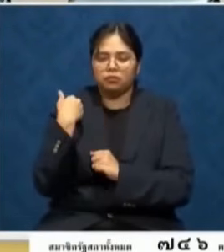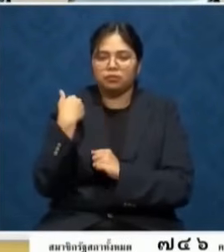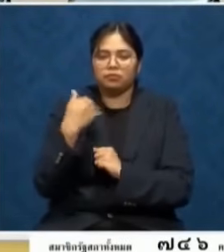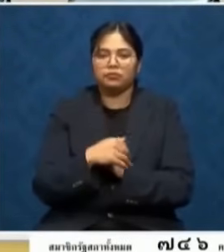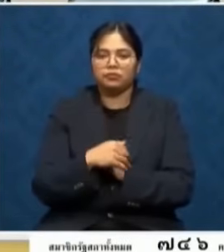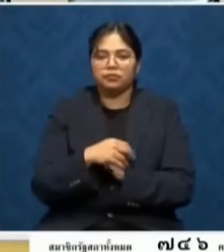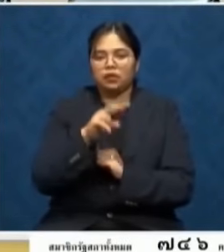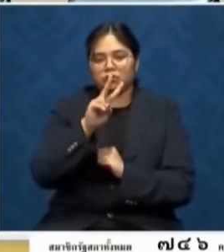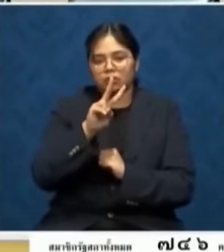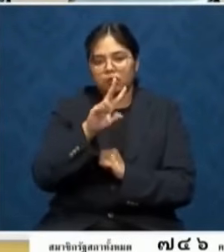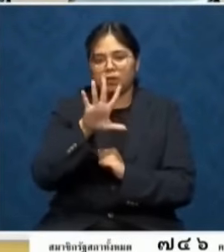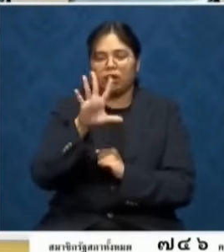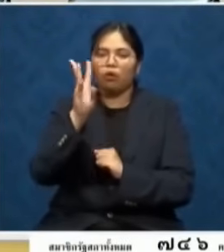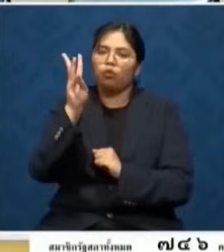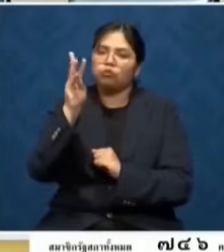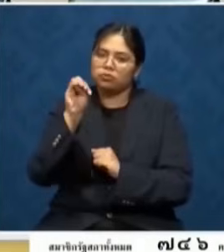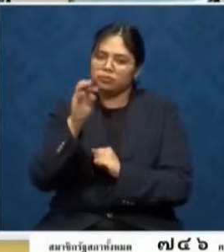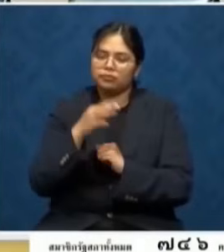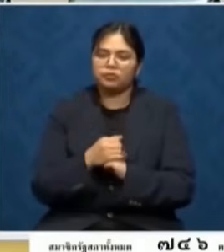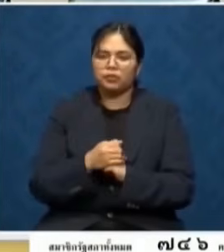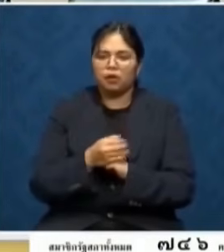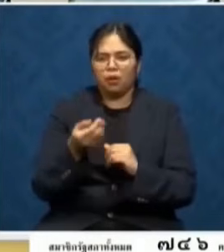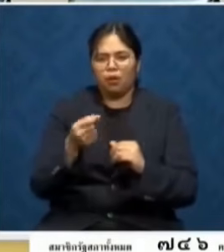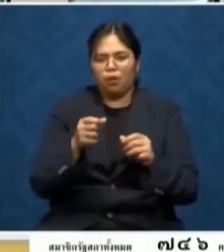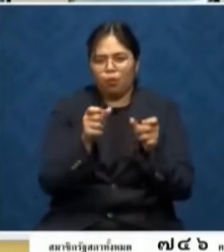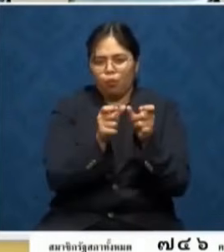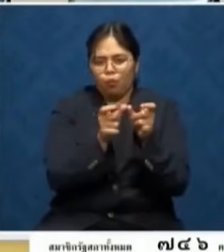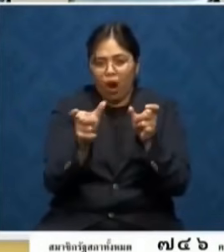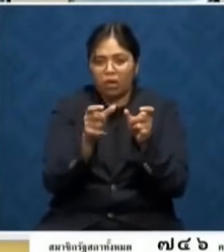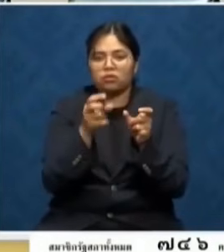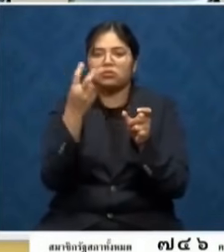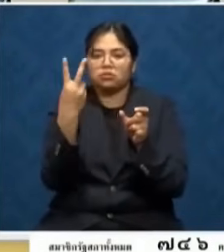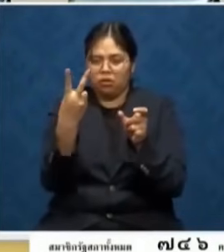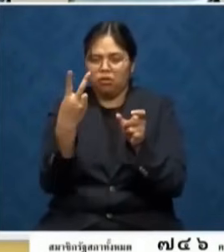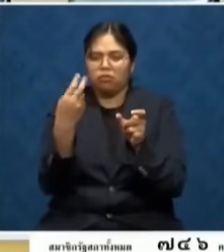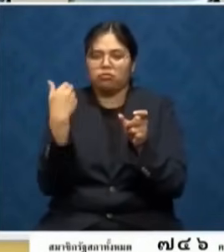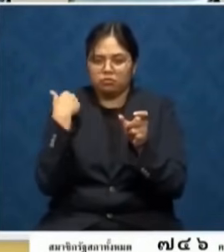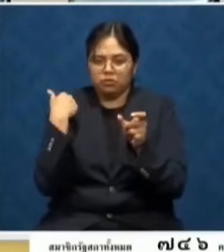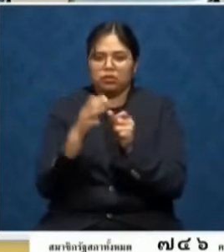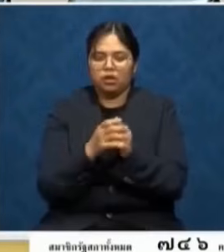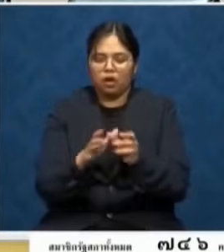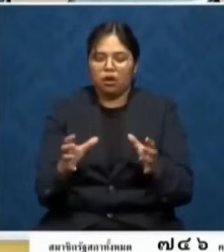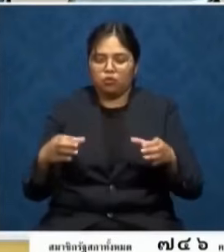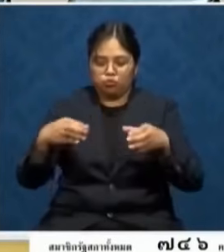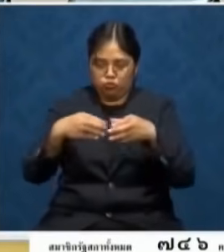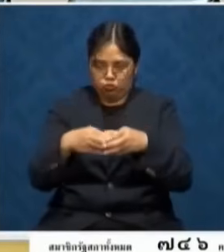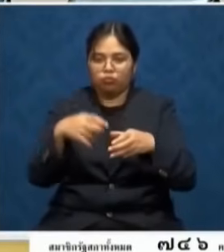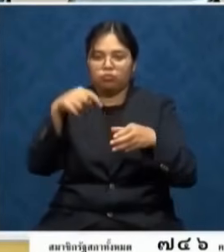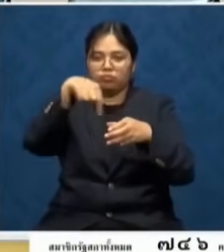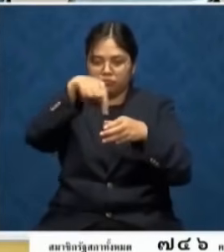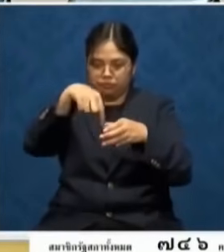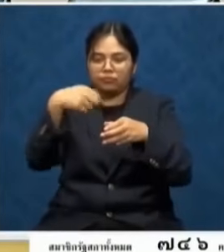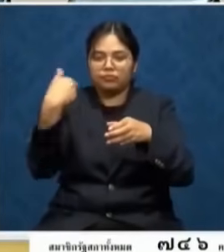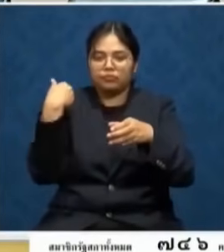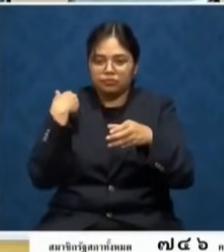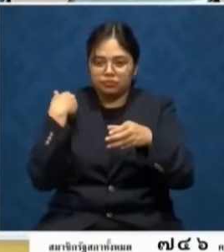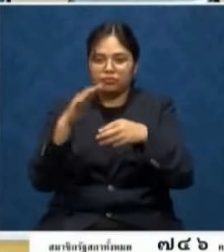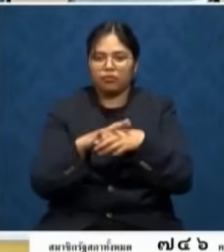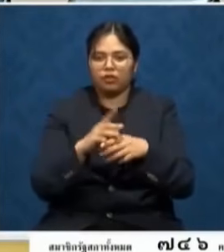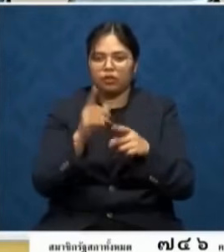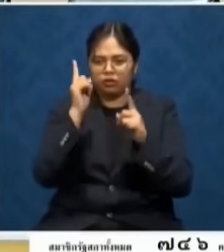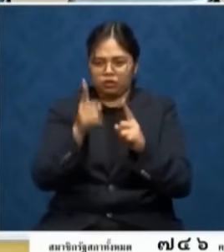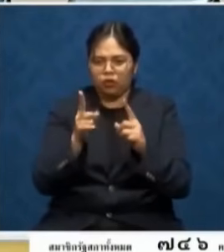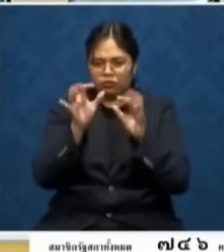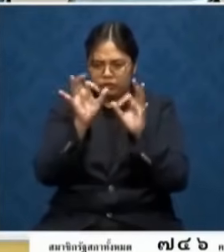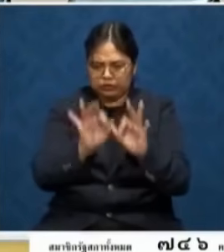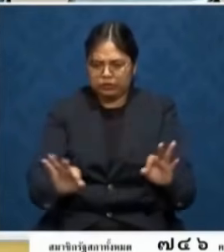2510 2560ได้เพิ่มวรรค2ขึ้นว่าองค์กรเหล่านั้นในการบันเมืองต้นยึด